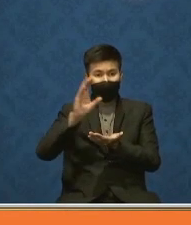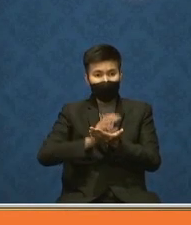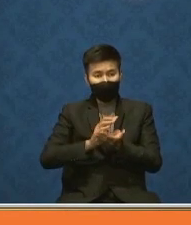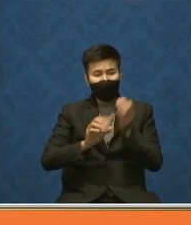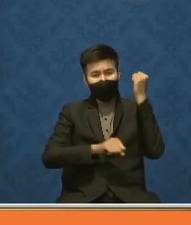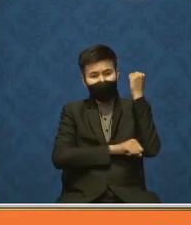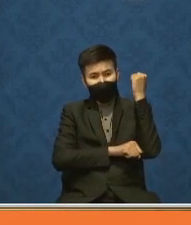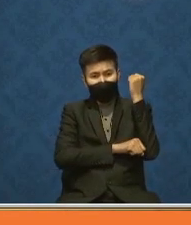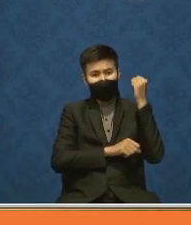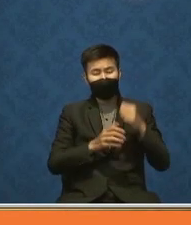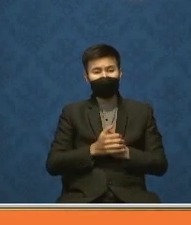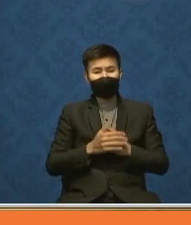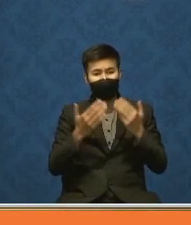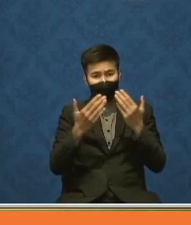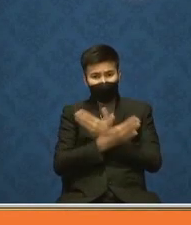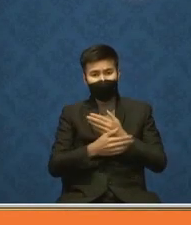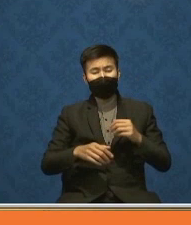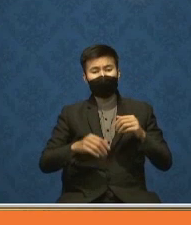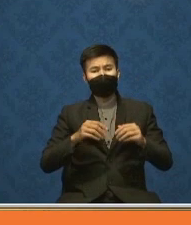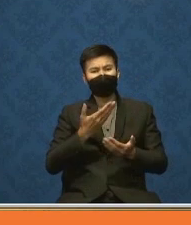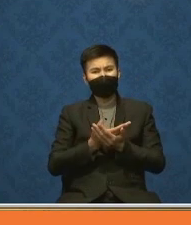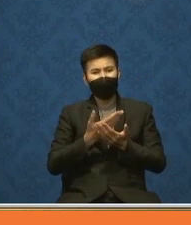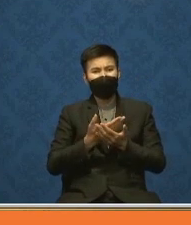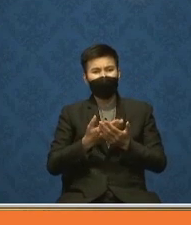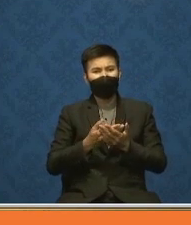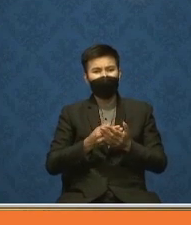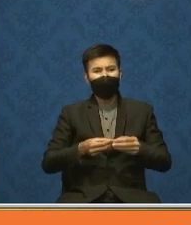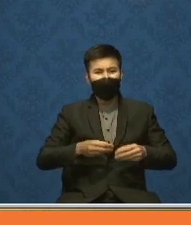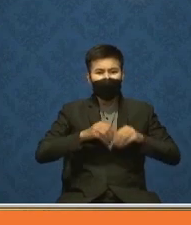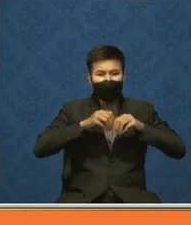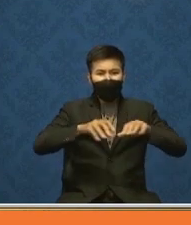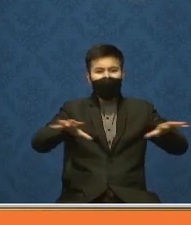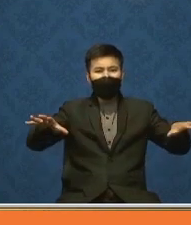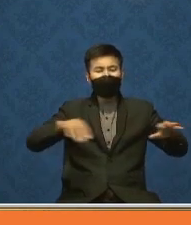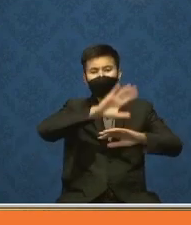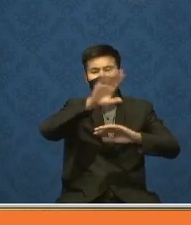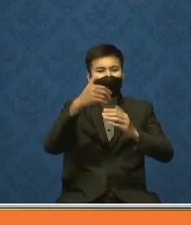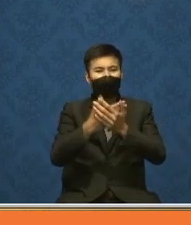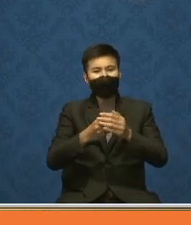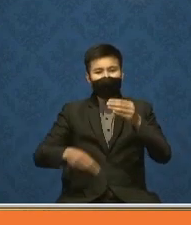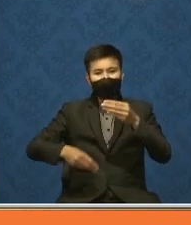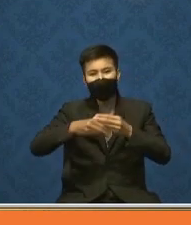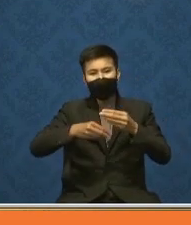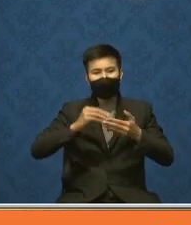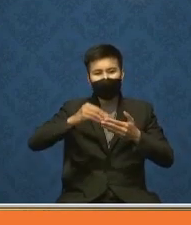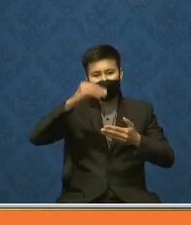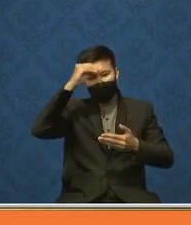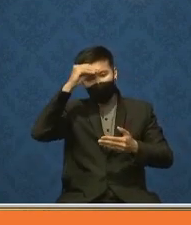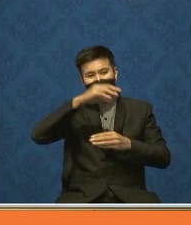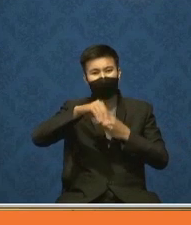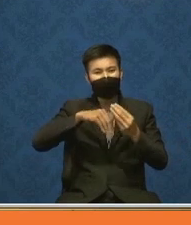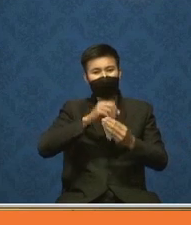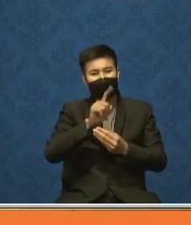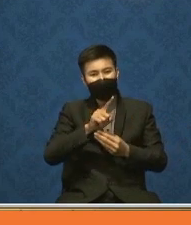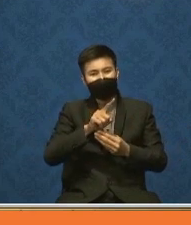สวัสดิการพิสูจน์ความจนเนี่ยเป็นสวัสดิการทั่วหน้าเติมพลังให้ประชาชนเติมอนาคตให้การศึกษาเปลี่ยนจากเศรษฐกิจเสือนอนกิน